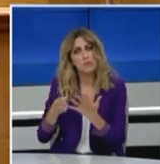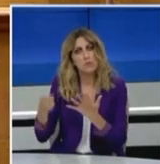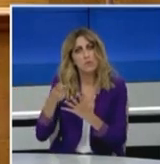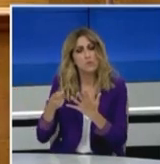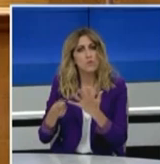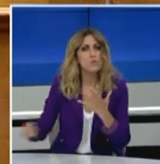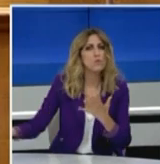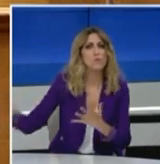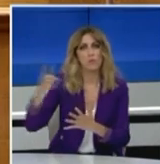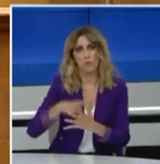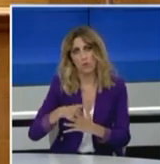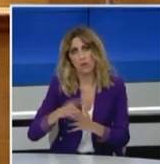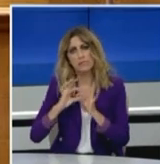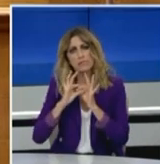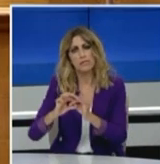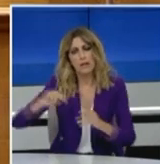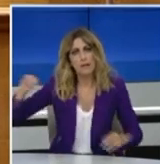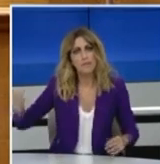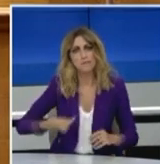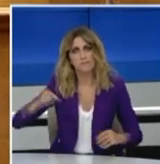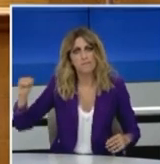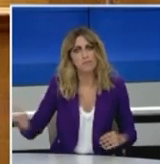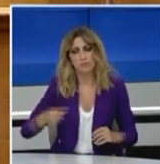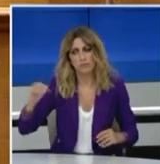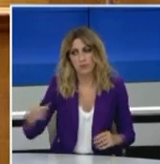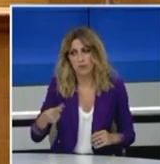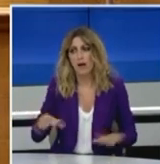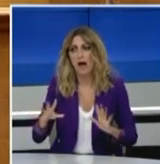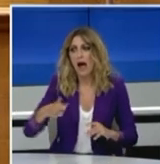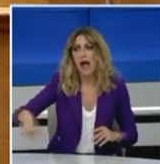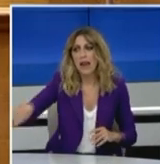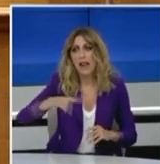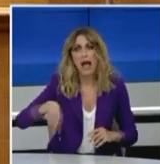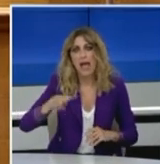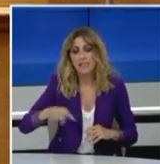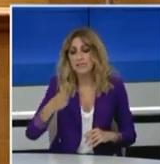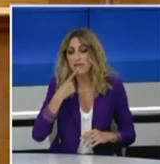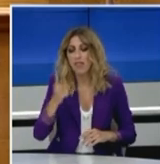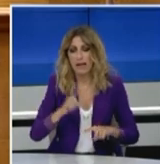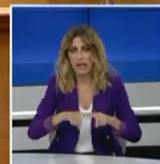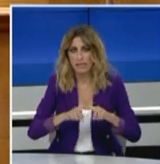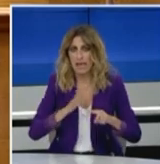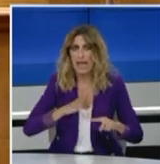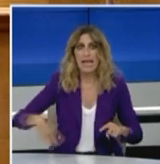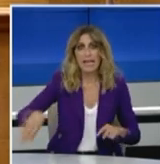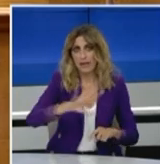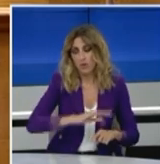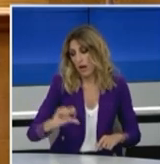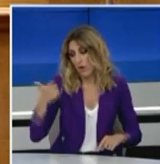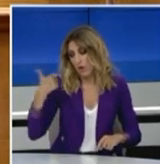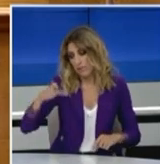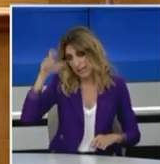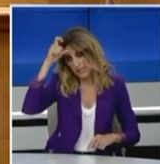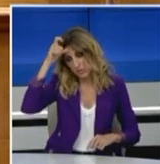βήμα. Μόνο που κρύβεται από το λαό ότι το χθεσινό βήμα κλιμάκωσης της τουρκικής